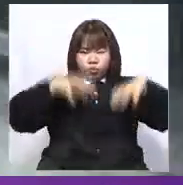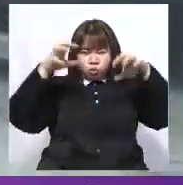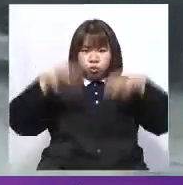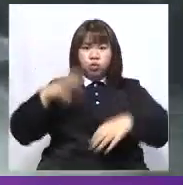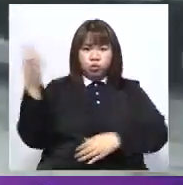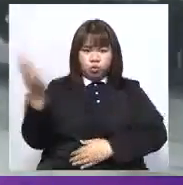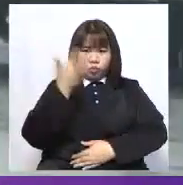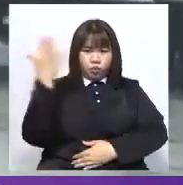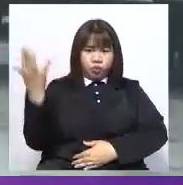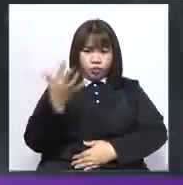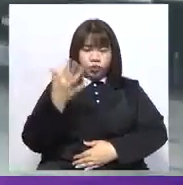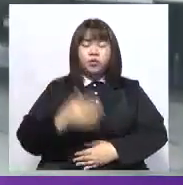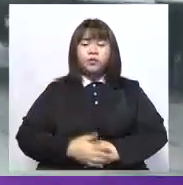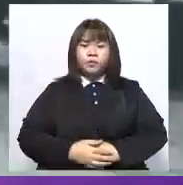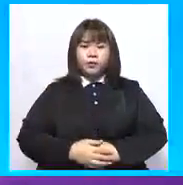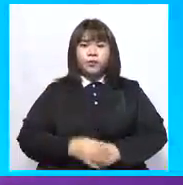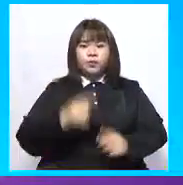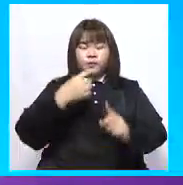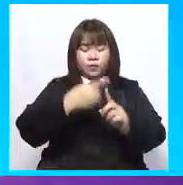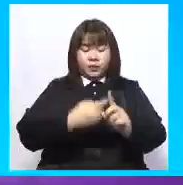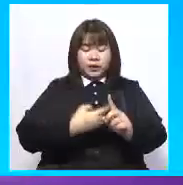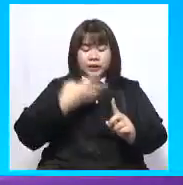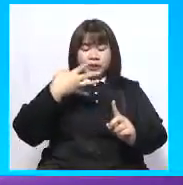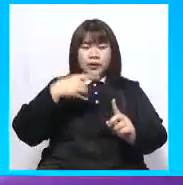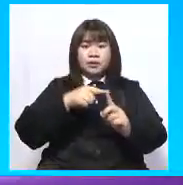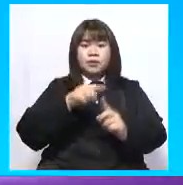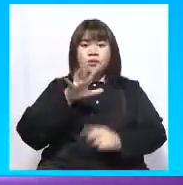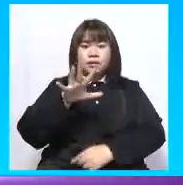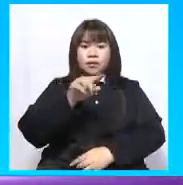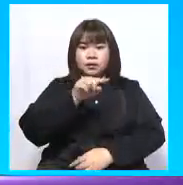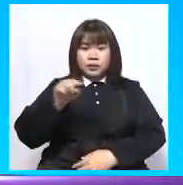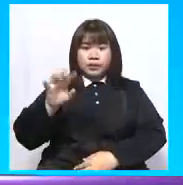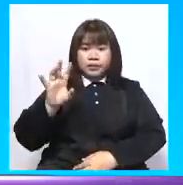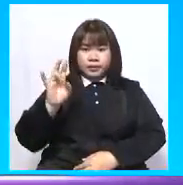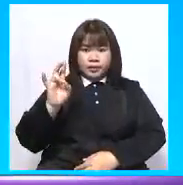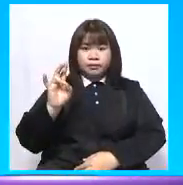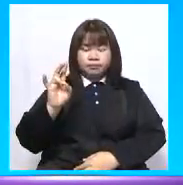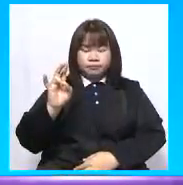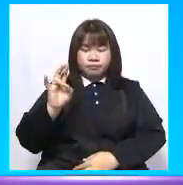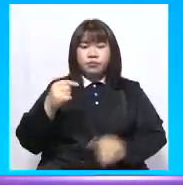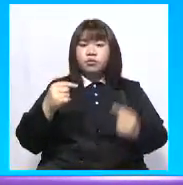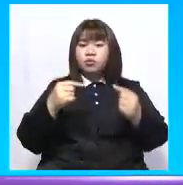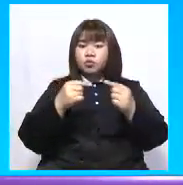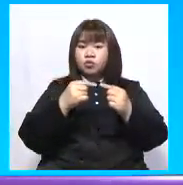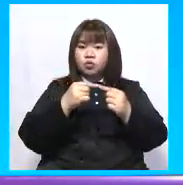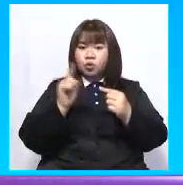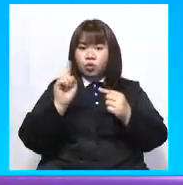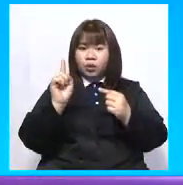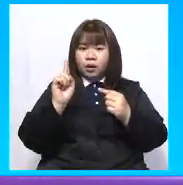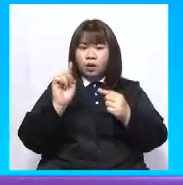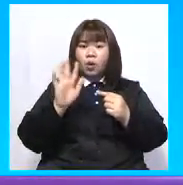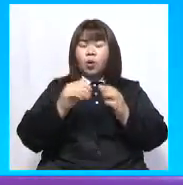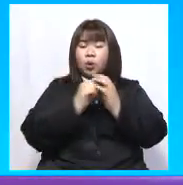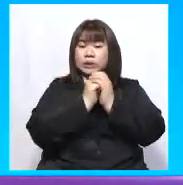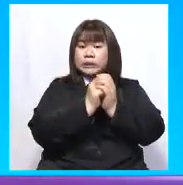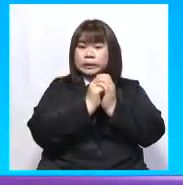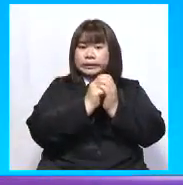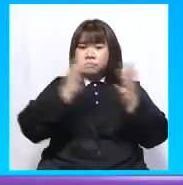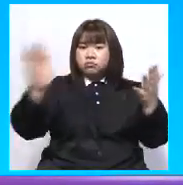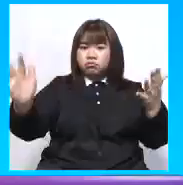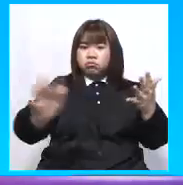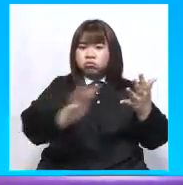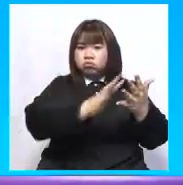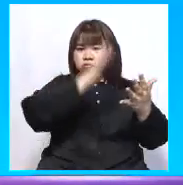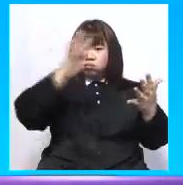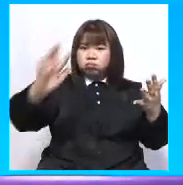ระโชกแรงส่วนวันที่5ถึงวันที่7เมษายนนี้ค่ะบริเวณความกดอากาศสูงกำลังค่อนข้างแรงจากประเทศจีน